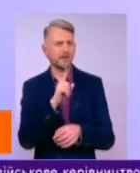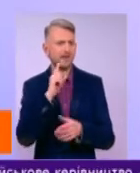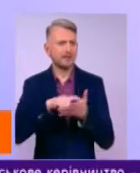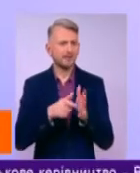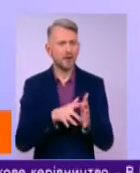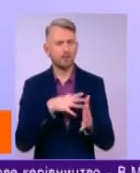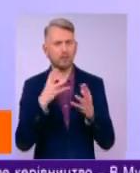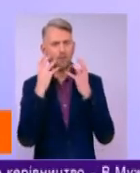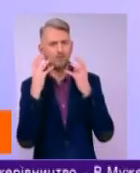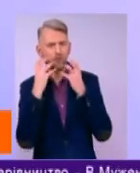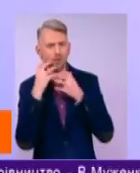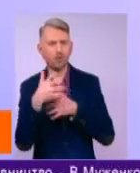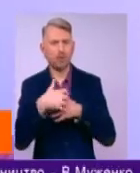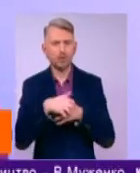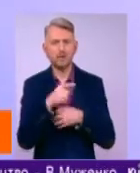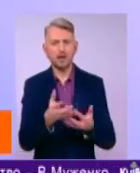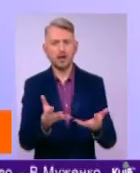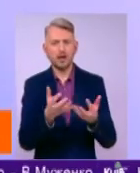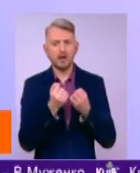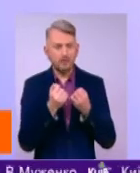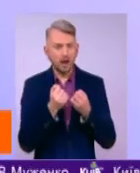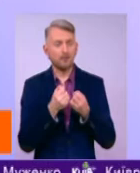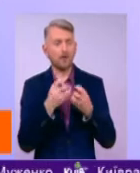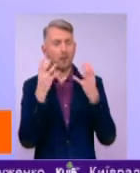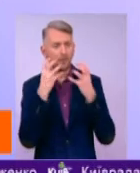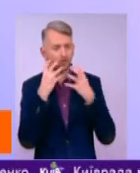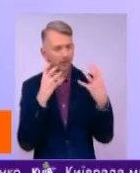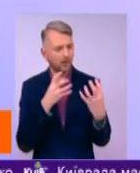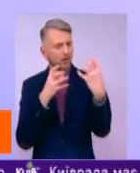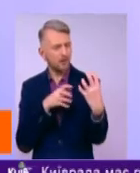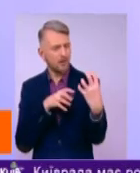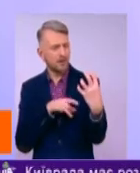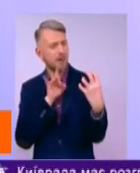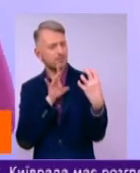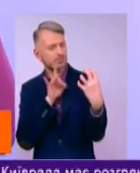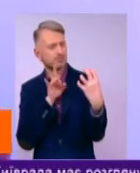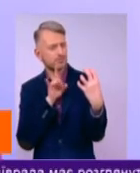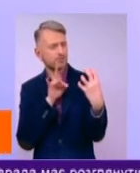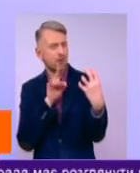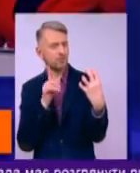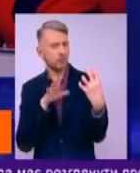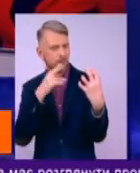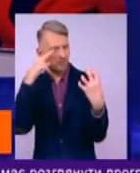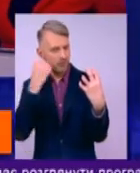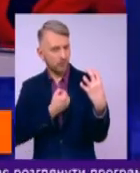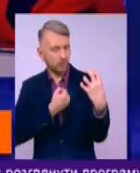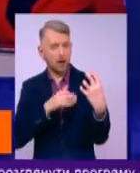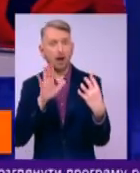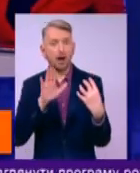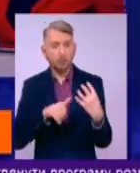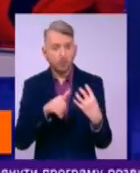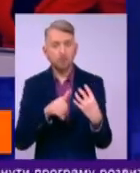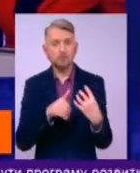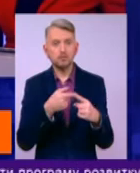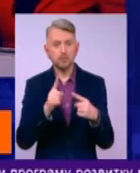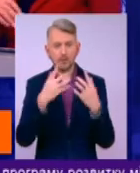котик, і він взяв цього хомячка і почав йому все розповідати, що з ним робив цей дядя. І оцей відеозапис потім був як допис.